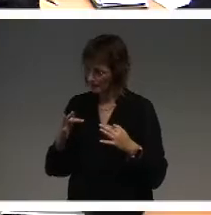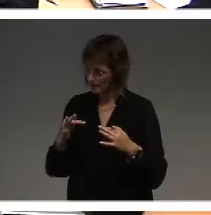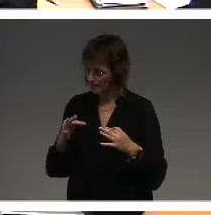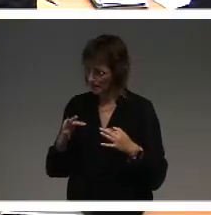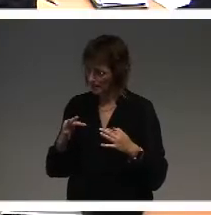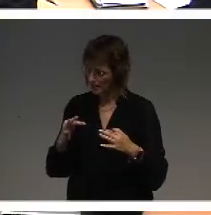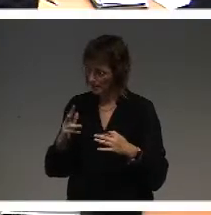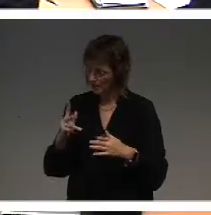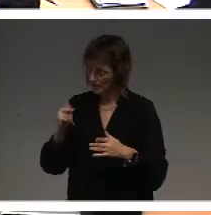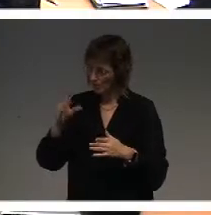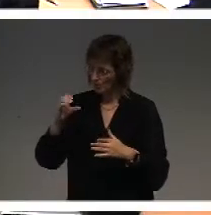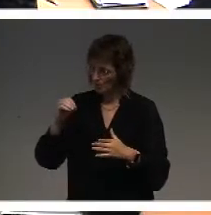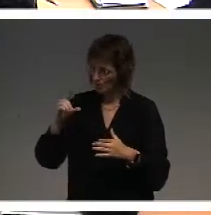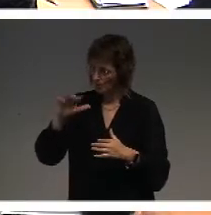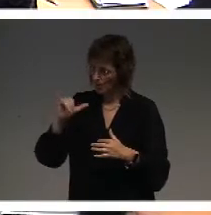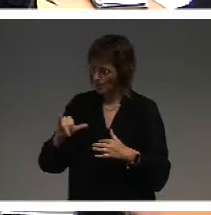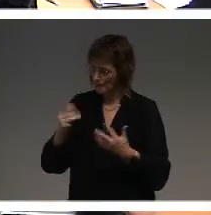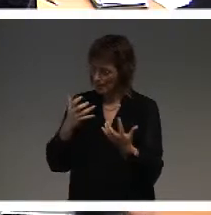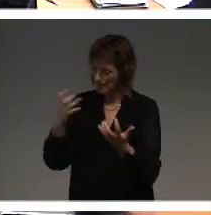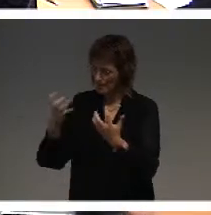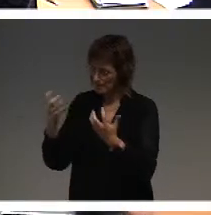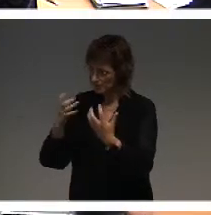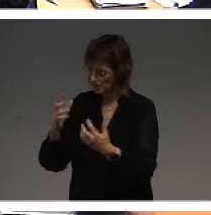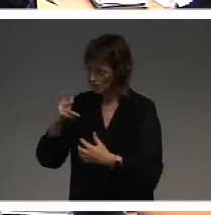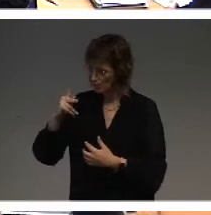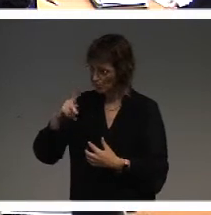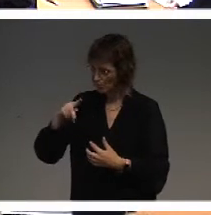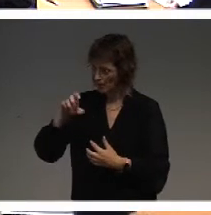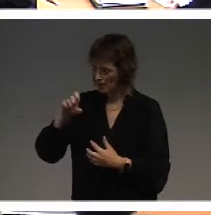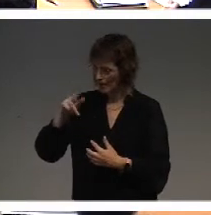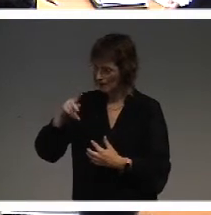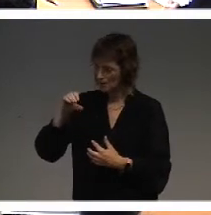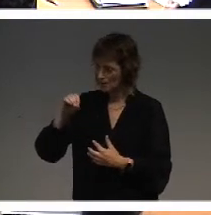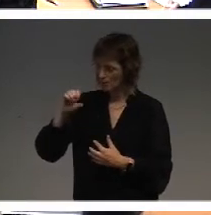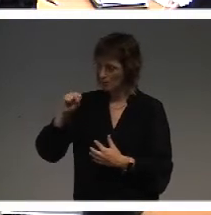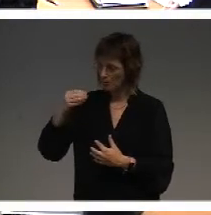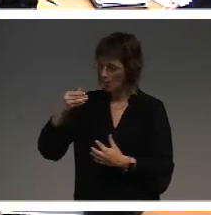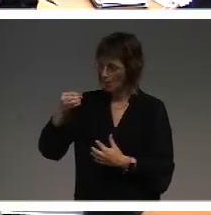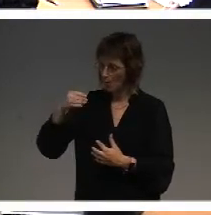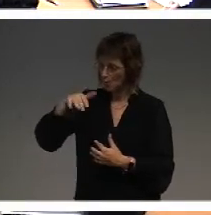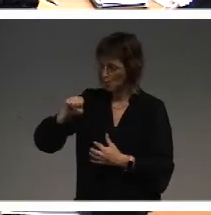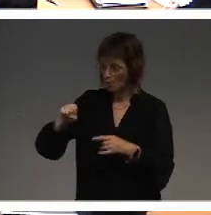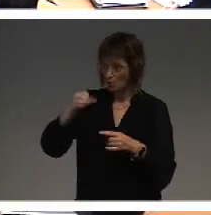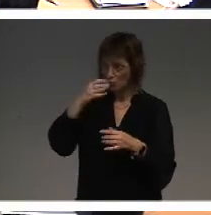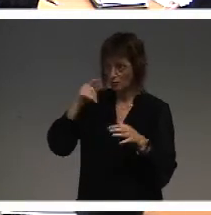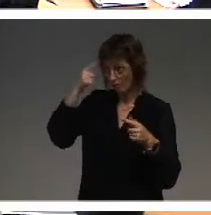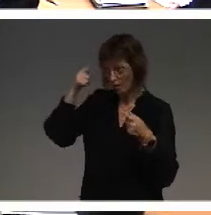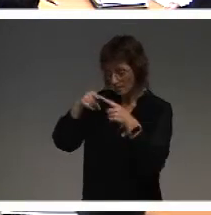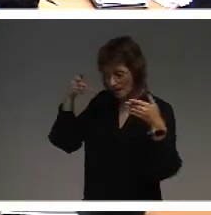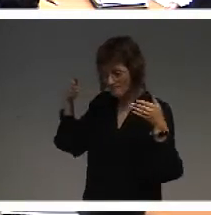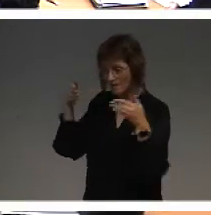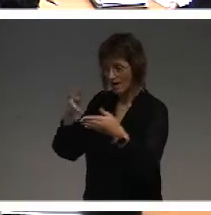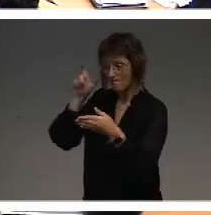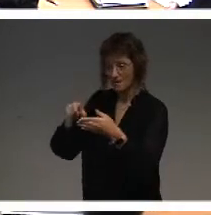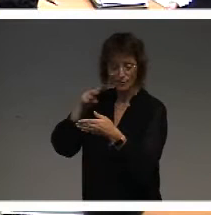enjeu de recherche, un enjeu de recherche en soi, et que c'était probablement un angle mort de la plupart des PRST, a priori, en tout cas de ce que j'en ai lu pour le